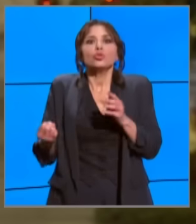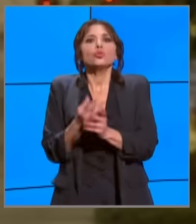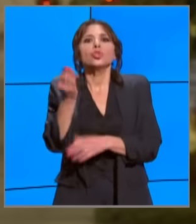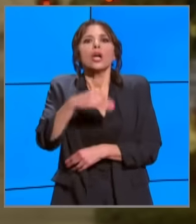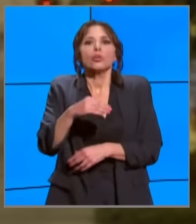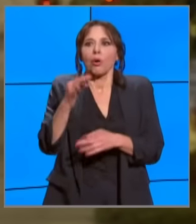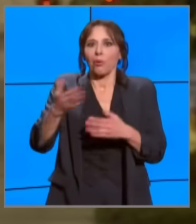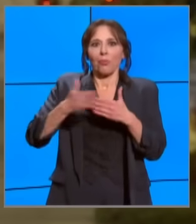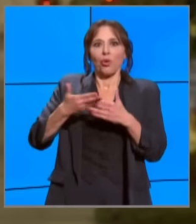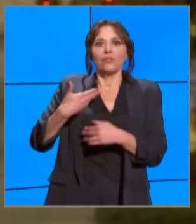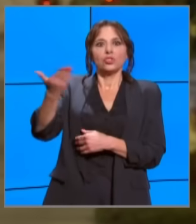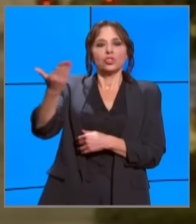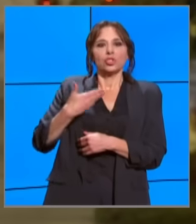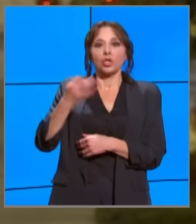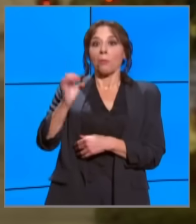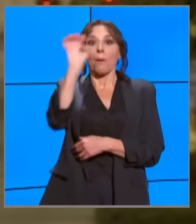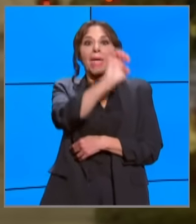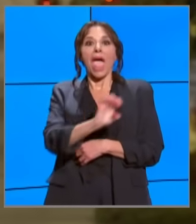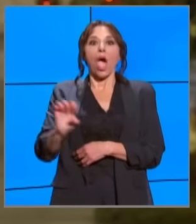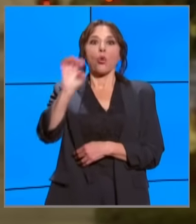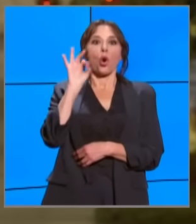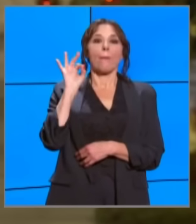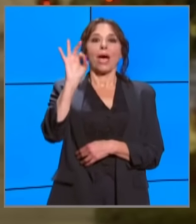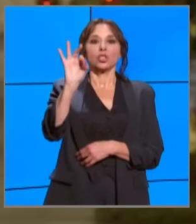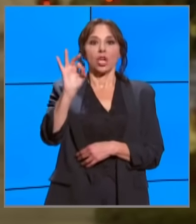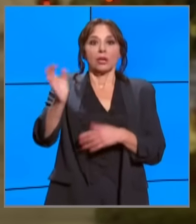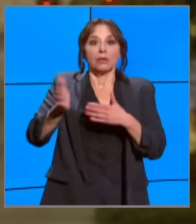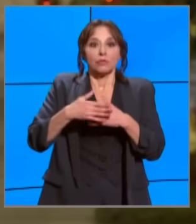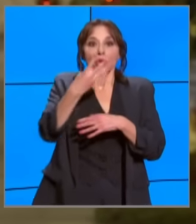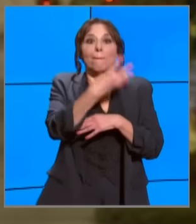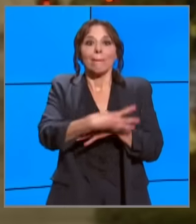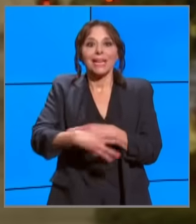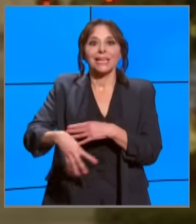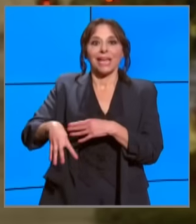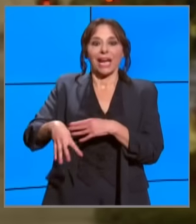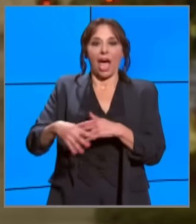noi nel cuore dell'Europa Sulle rive del Mediterraneo